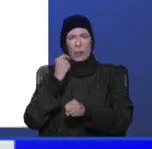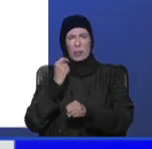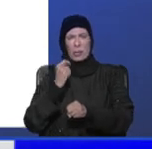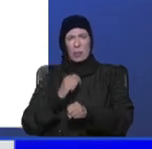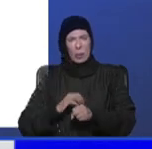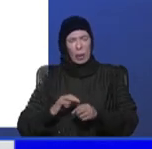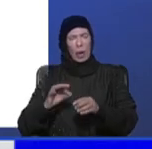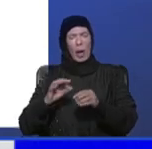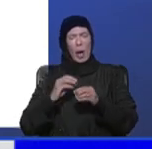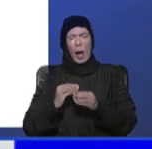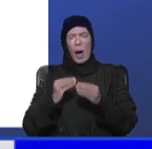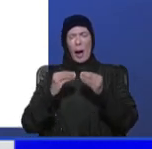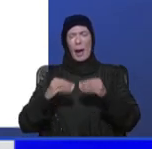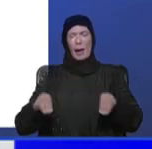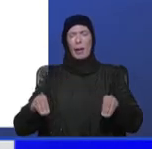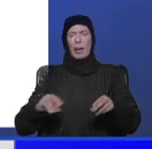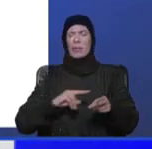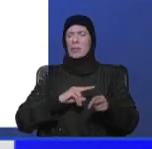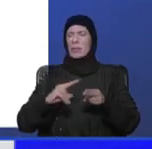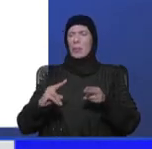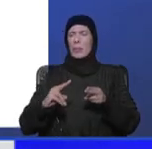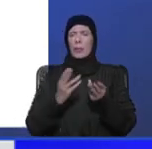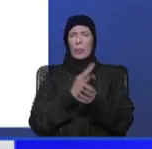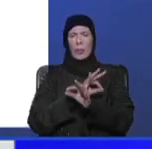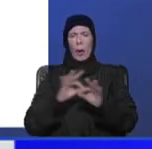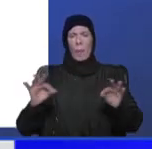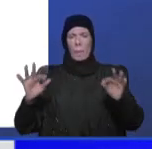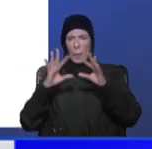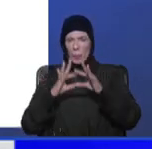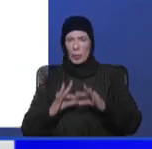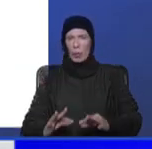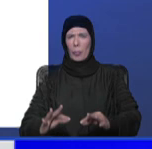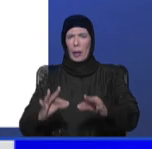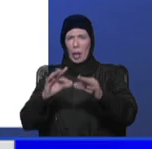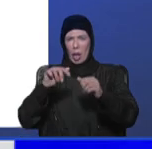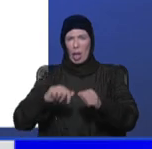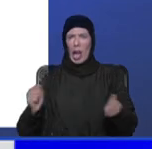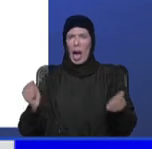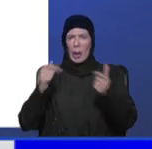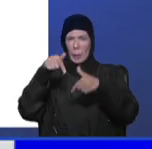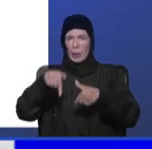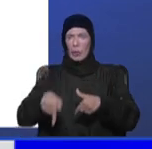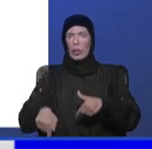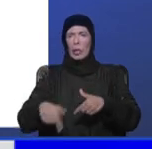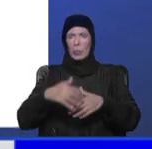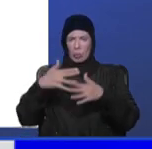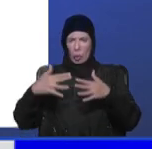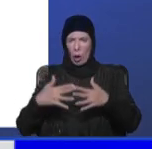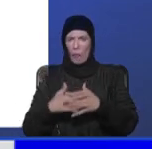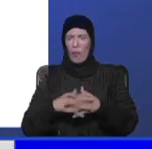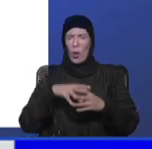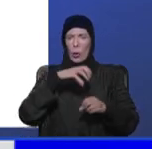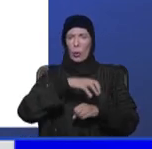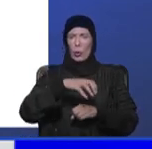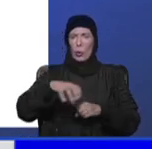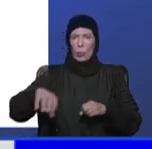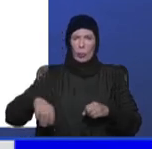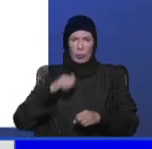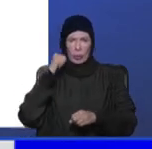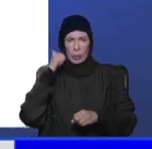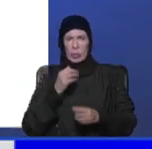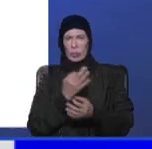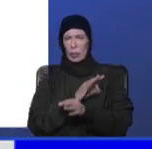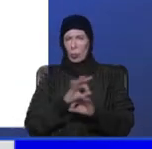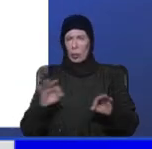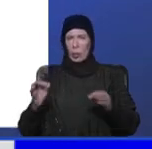للتوصل إلى حل سلمي شامل ومستدام للأزمة الراهنة من خلال مشاركة الأطراف السودانية كافة